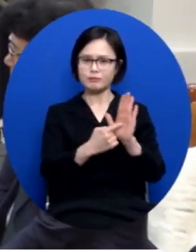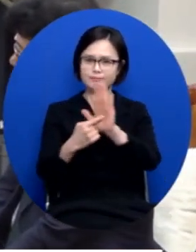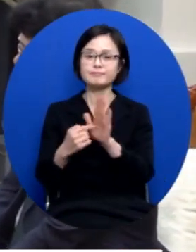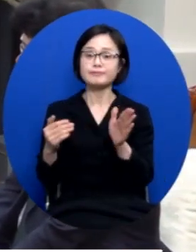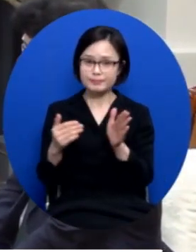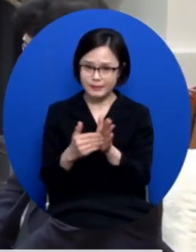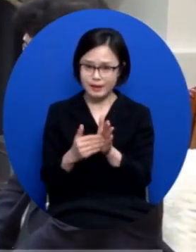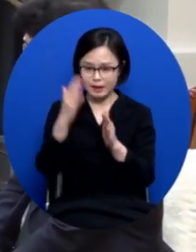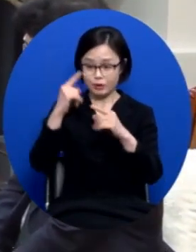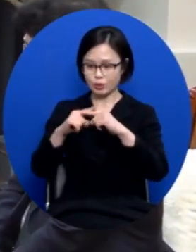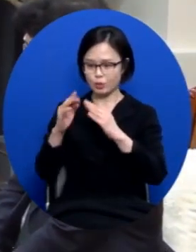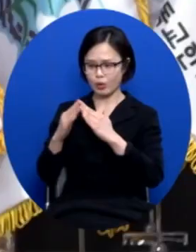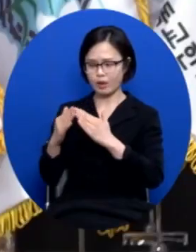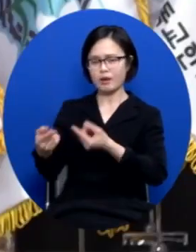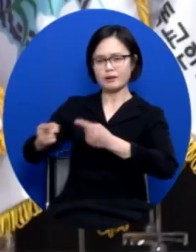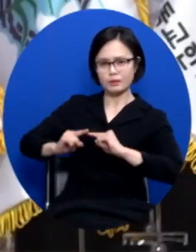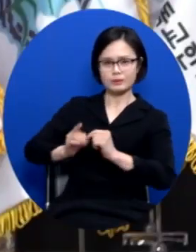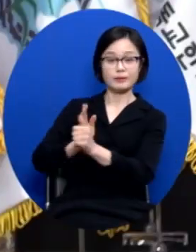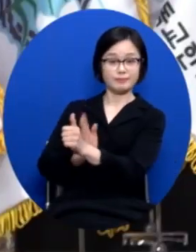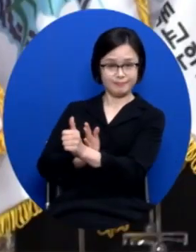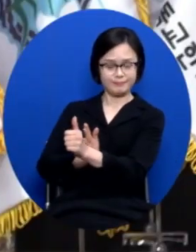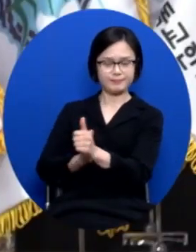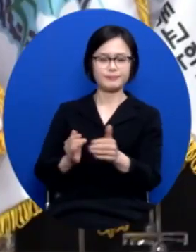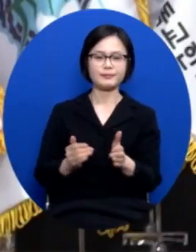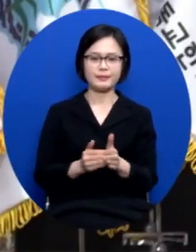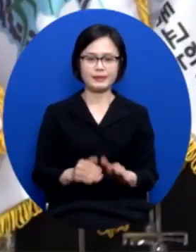한국 교회가 적극 동참해 줄 것을 요청하기로 했습니다